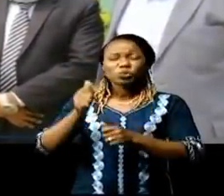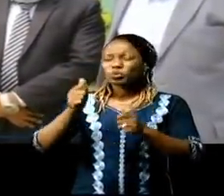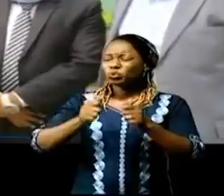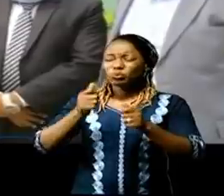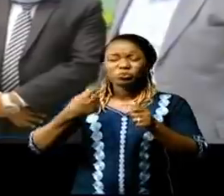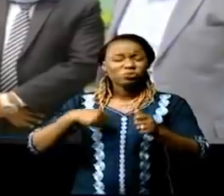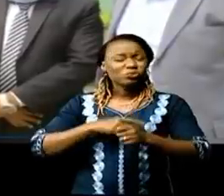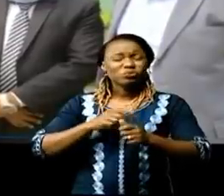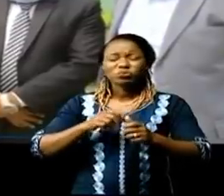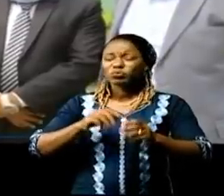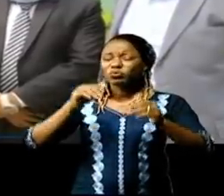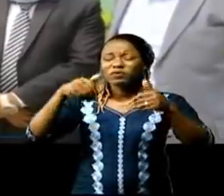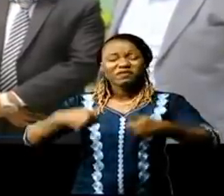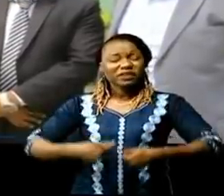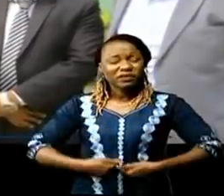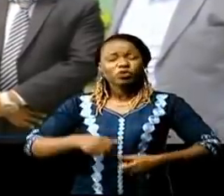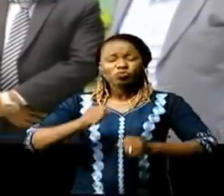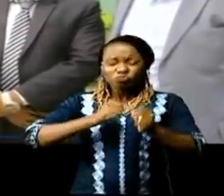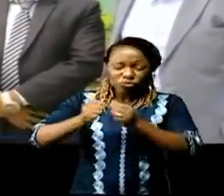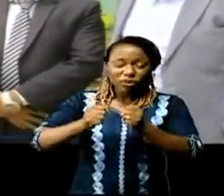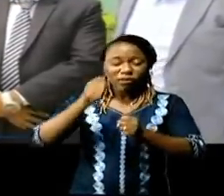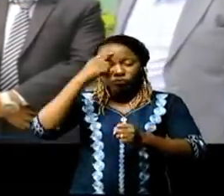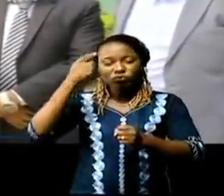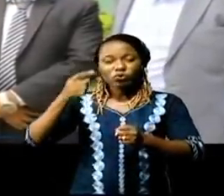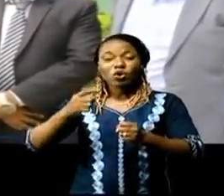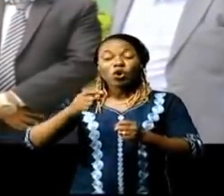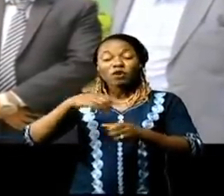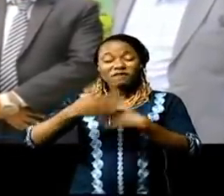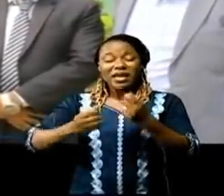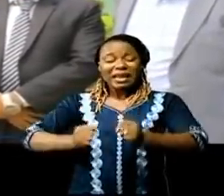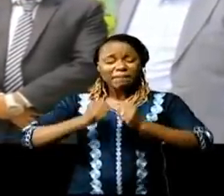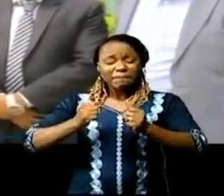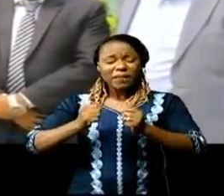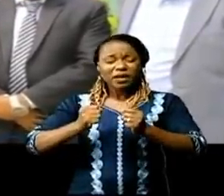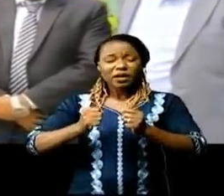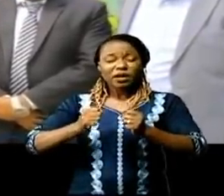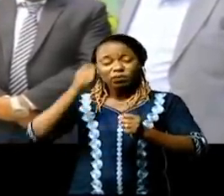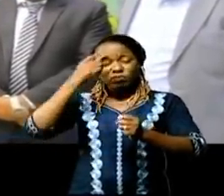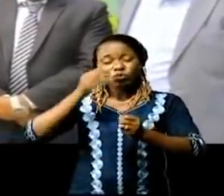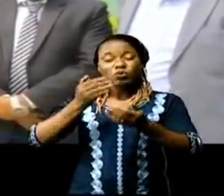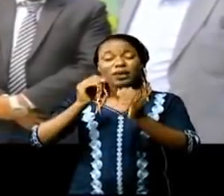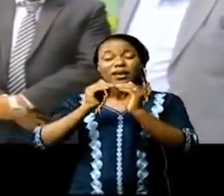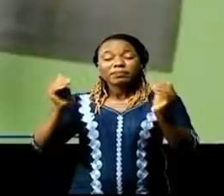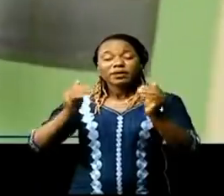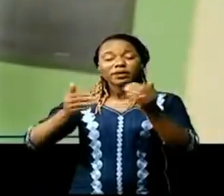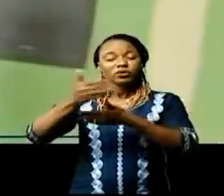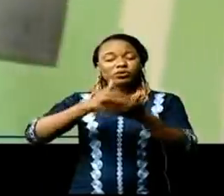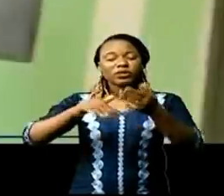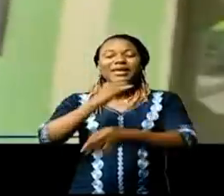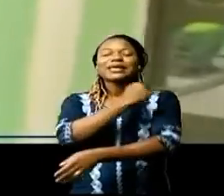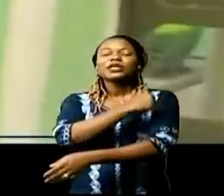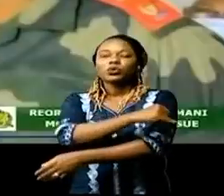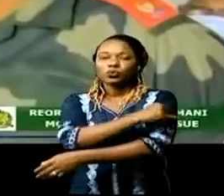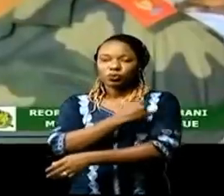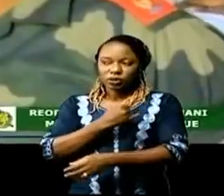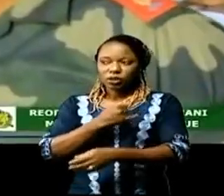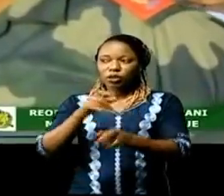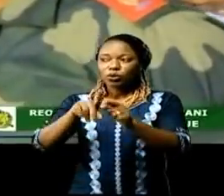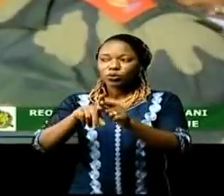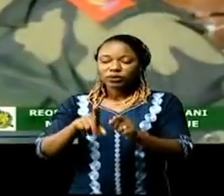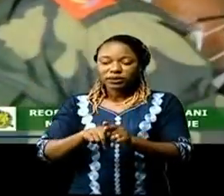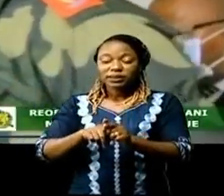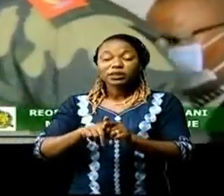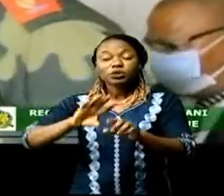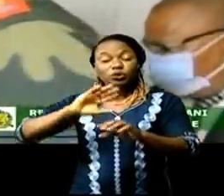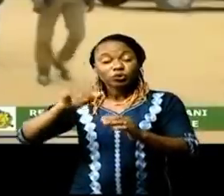devons nous battre pour qu'il y ait la paix. Donc, nous devons doubler des efforts pour que la paix revienne en Ituri. Les victimes ont le soutien du